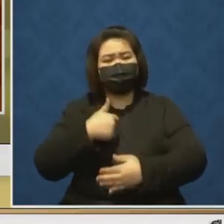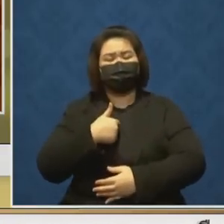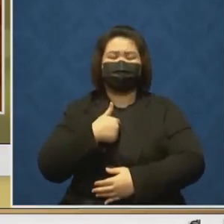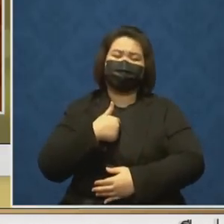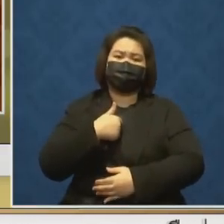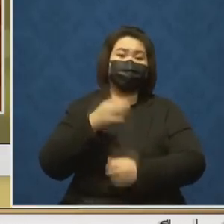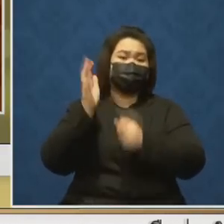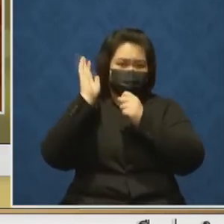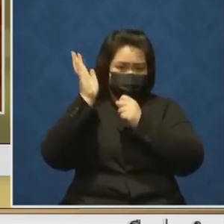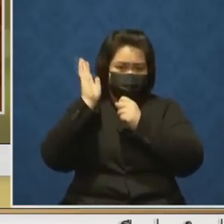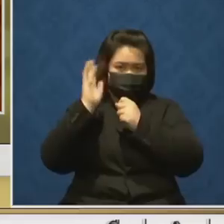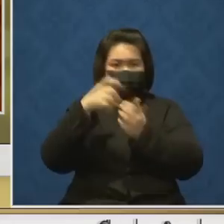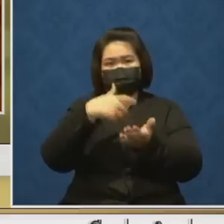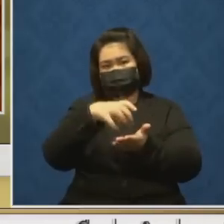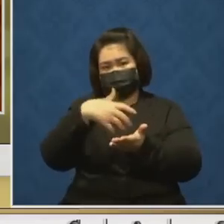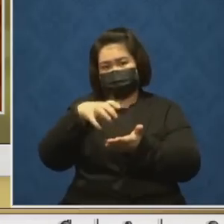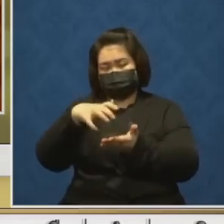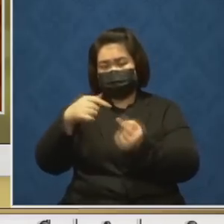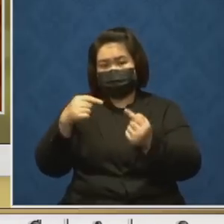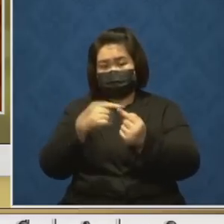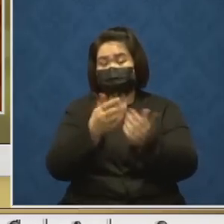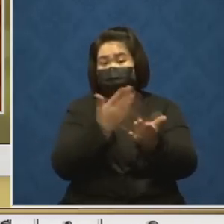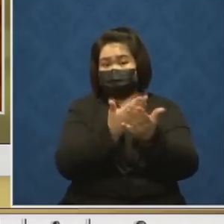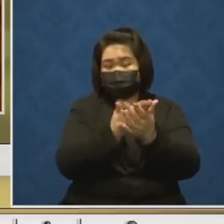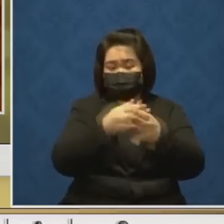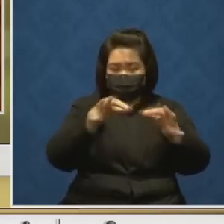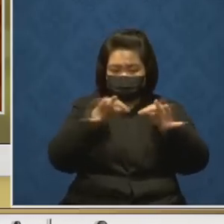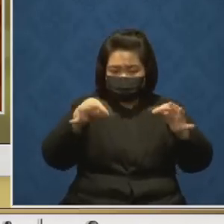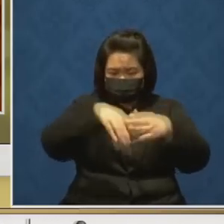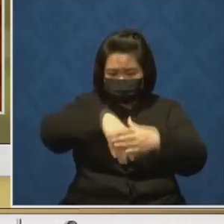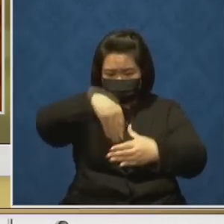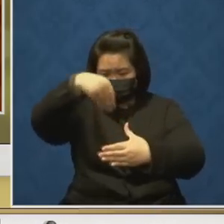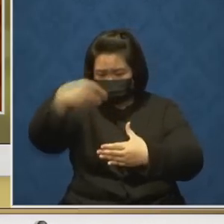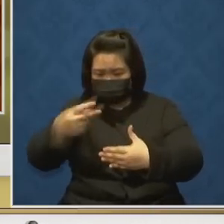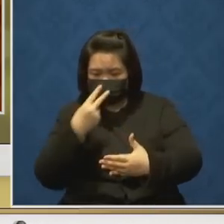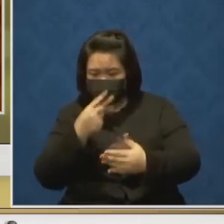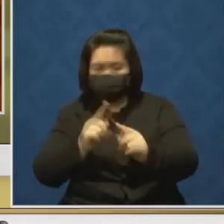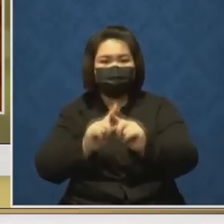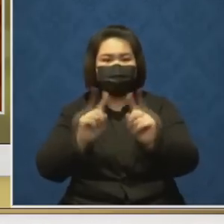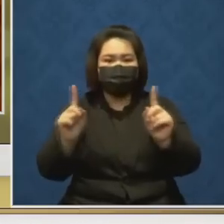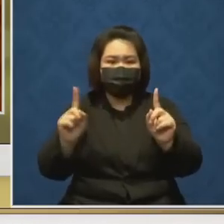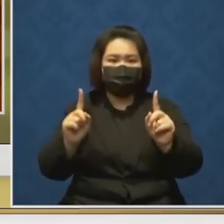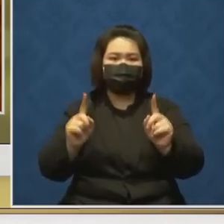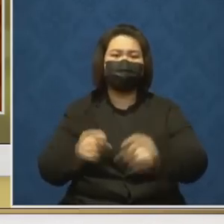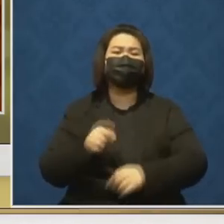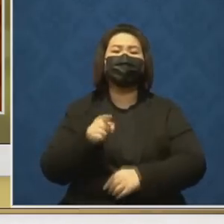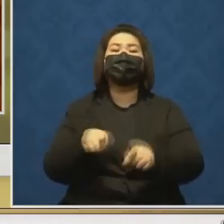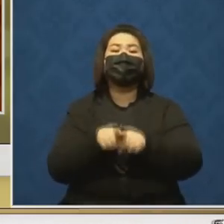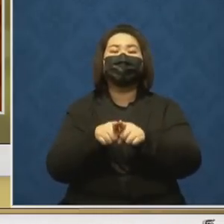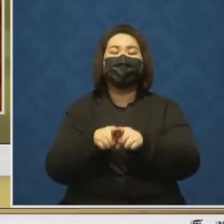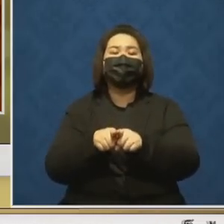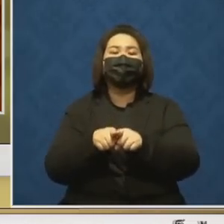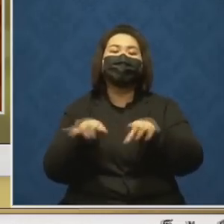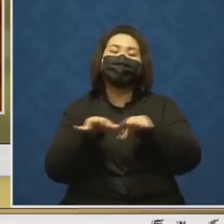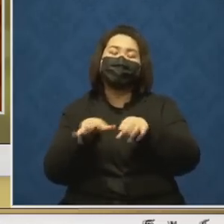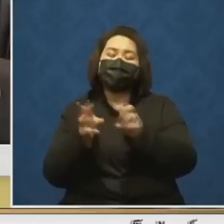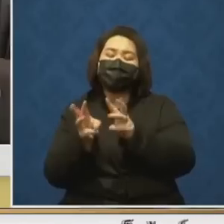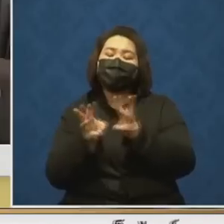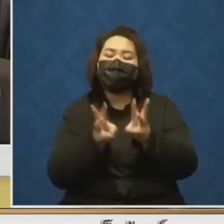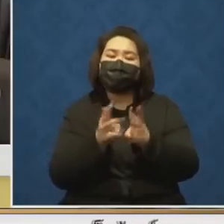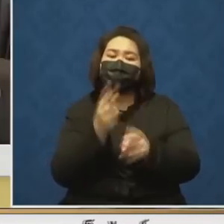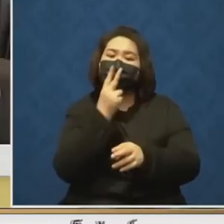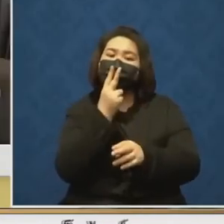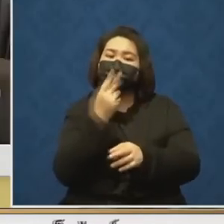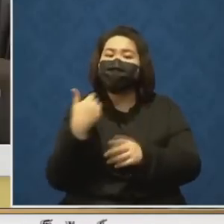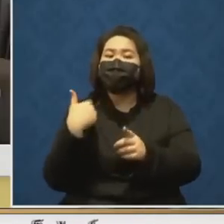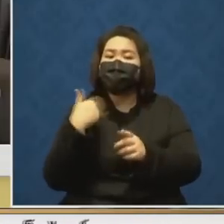ลายใหเหนตอไปว่าการประกวดราคาในกองทัพนั้ไม่เหือนกที่อื่นมันเป็นเพียงพิธีกรรมเท่านั้น